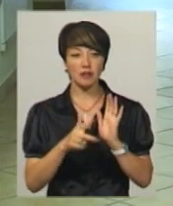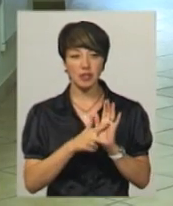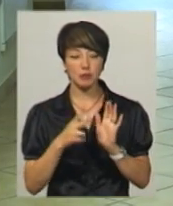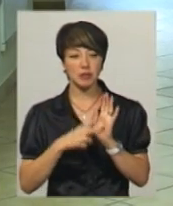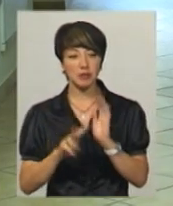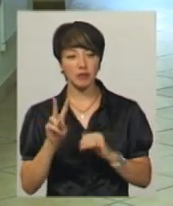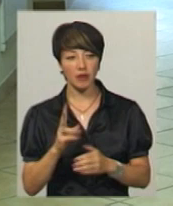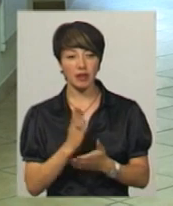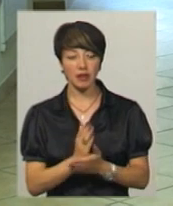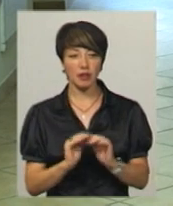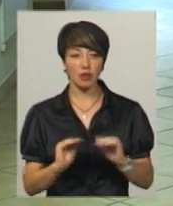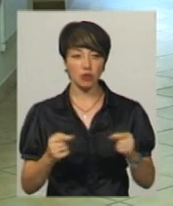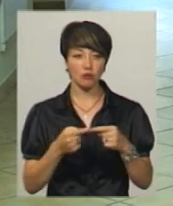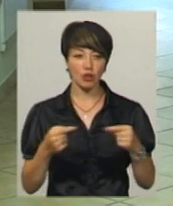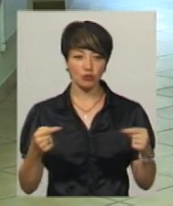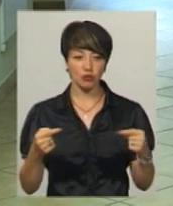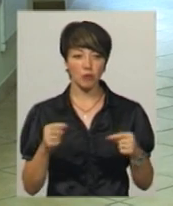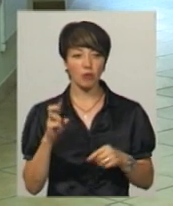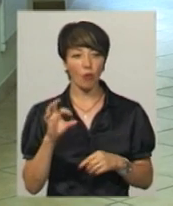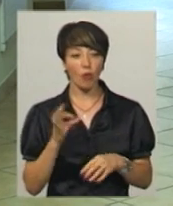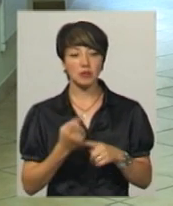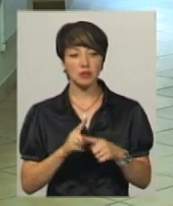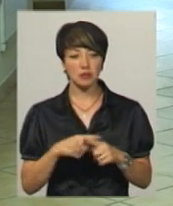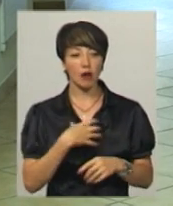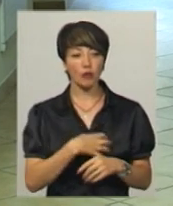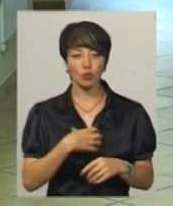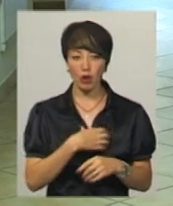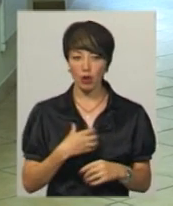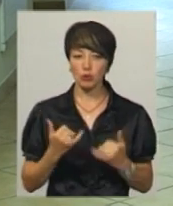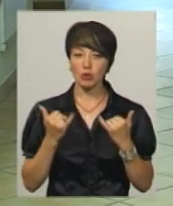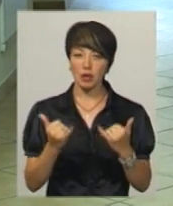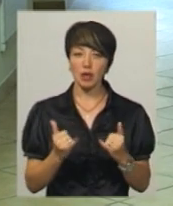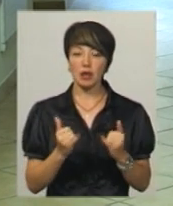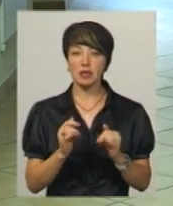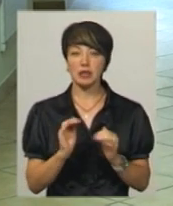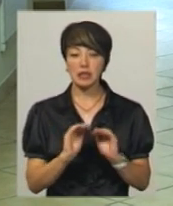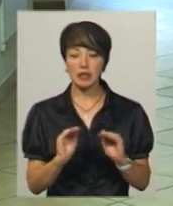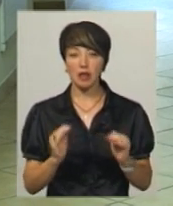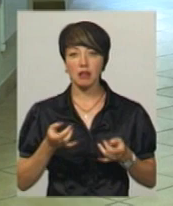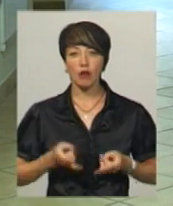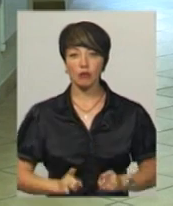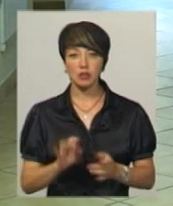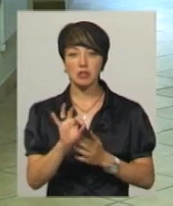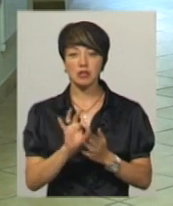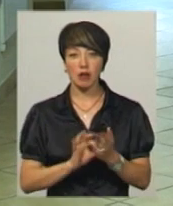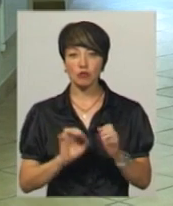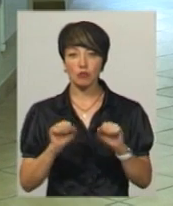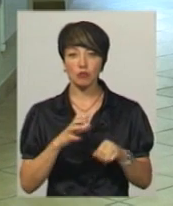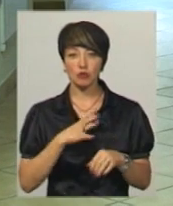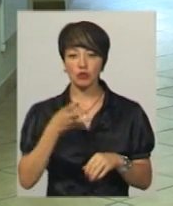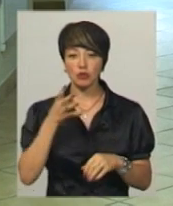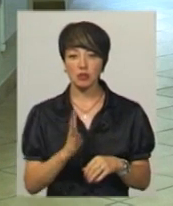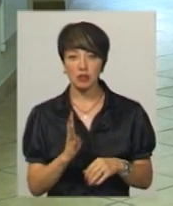і 72 є дитячі речі. Бо це актуально і для тих діточок, які народжуються, зразу можуть бути